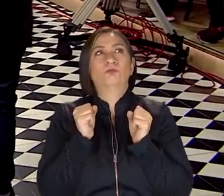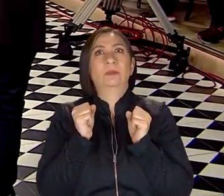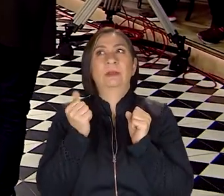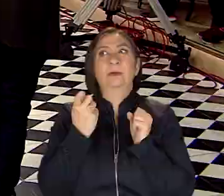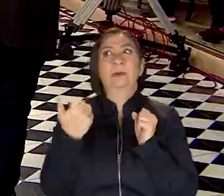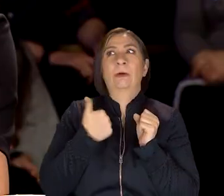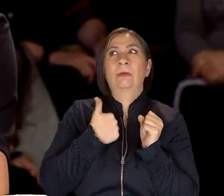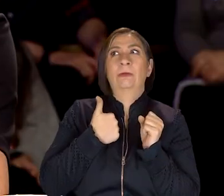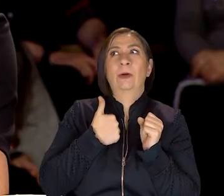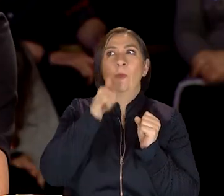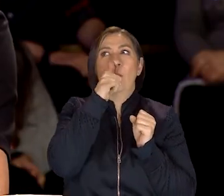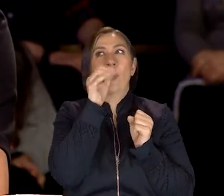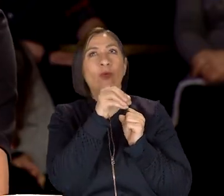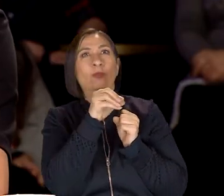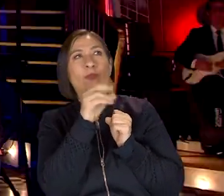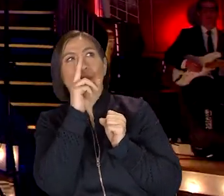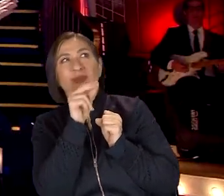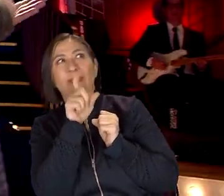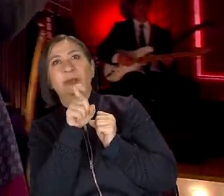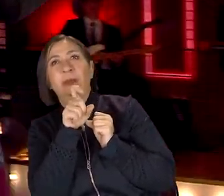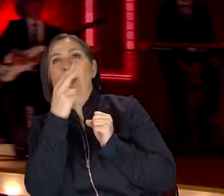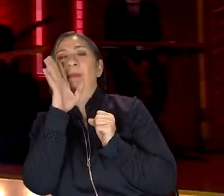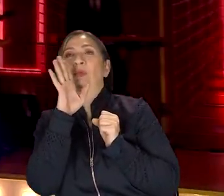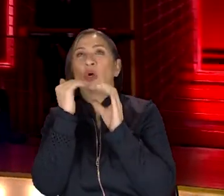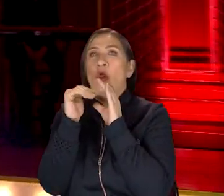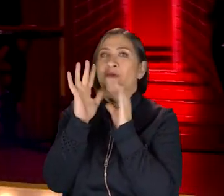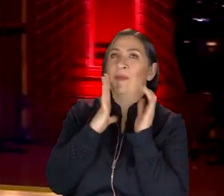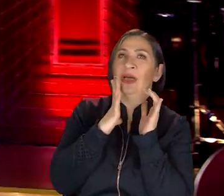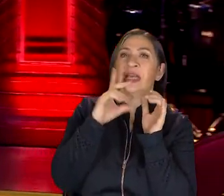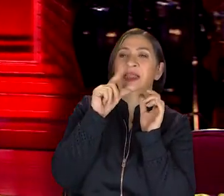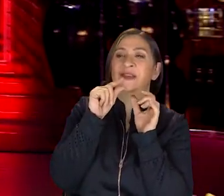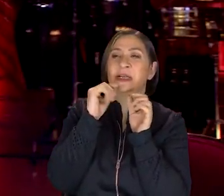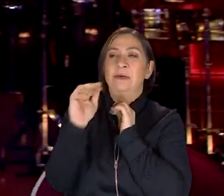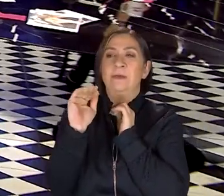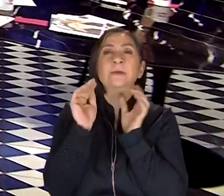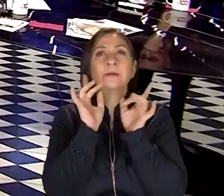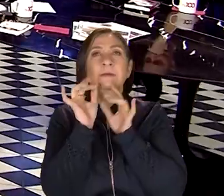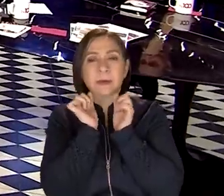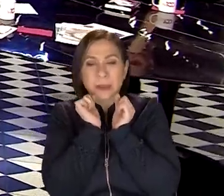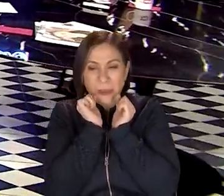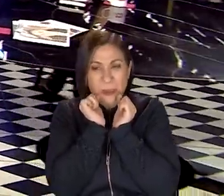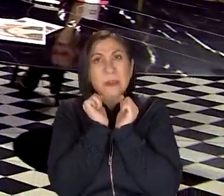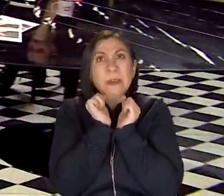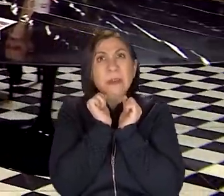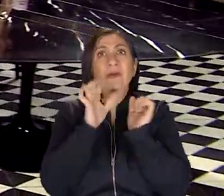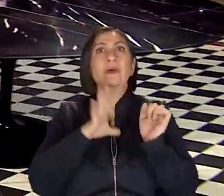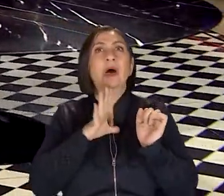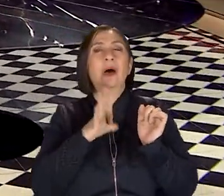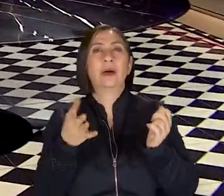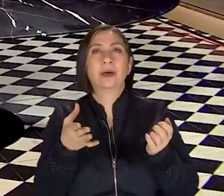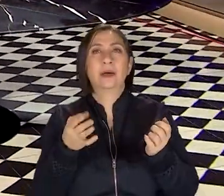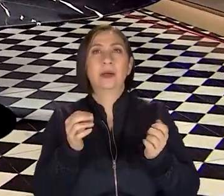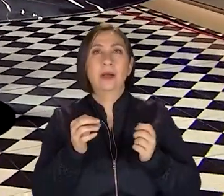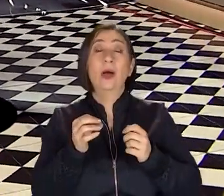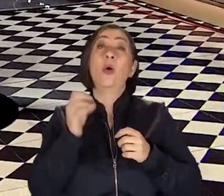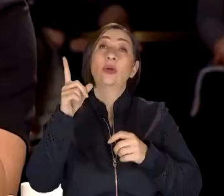gelmiş? Fotoğrafını koymuştum. Onun için Twitter'a da yazdım. O siyasi mesaj yazdım. Böyle bir kasıklık var. Orada